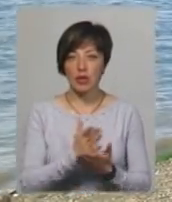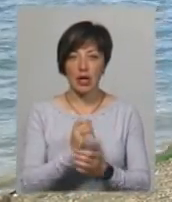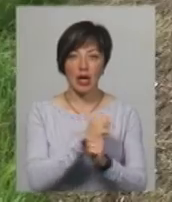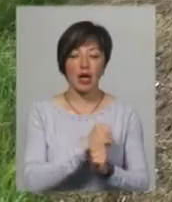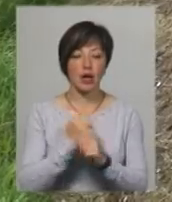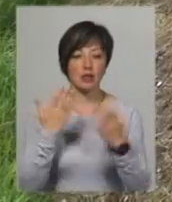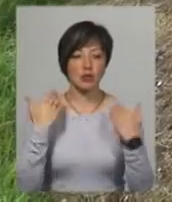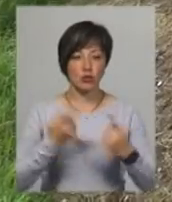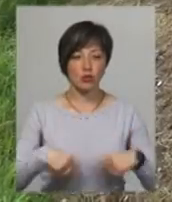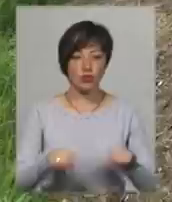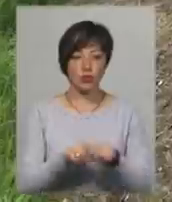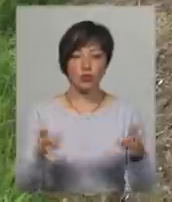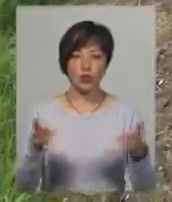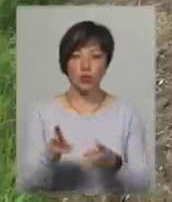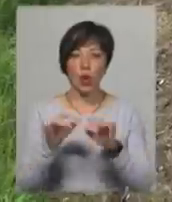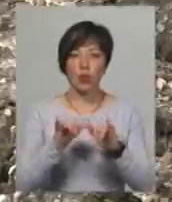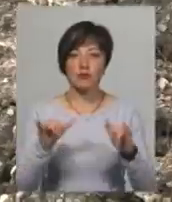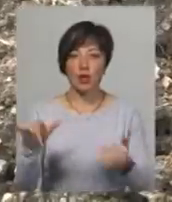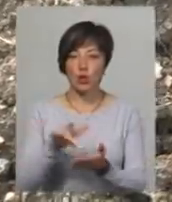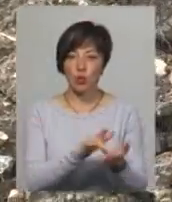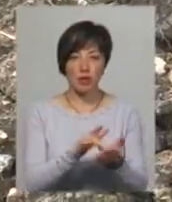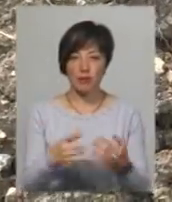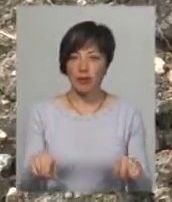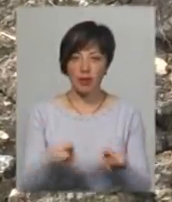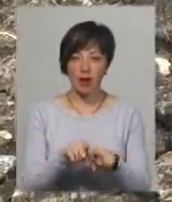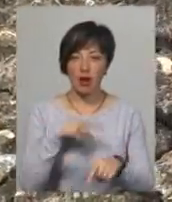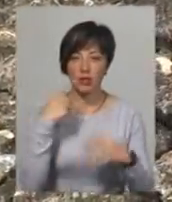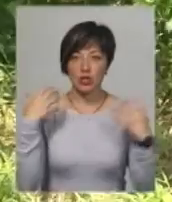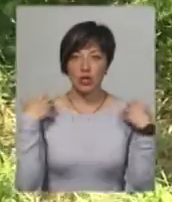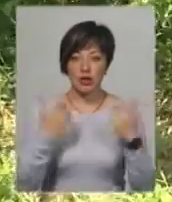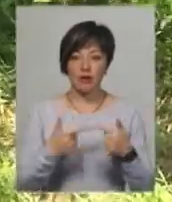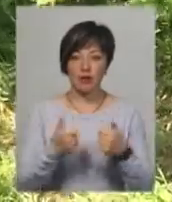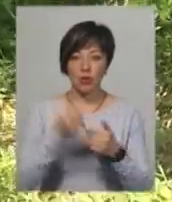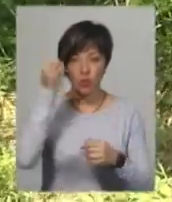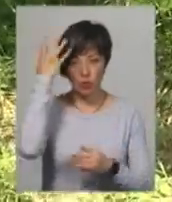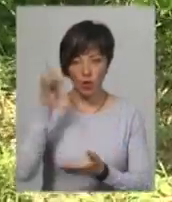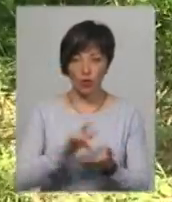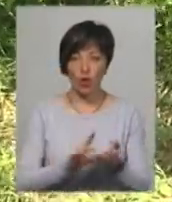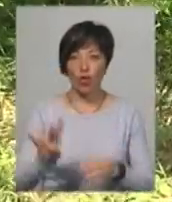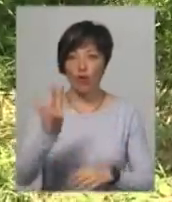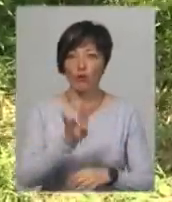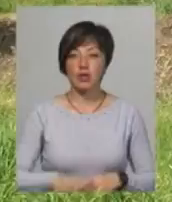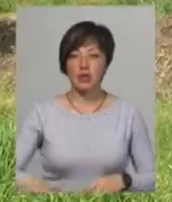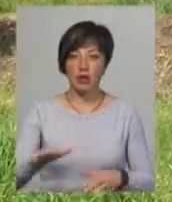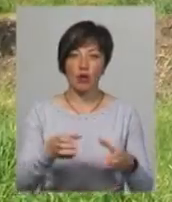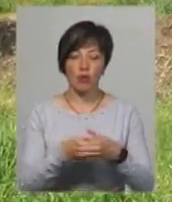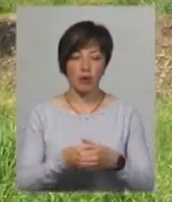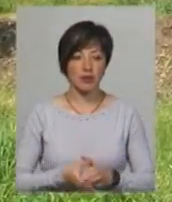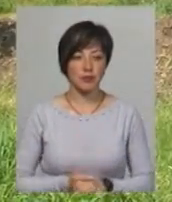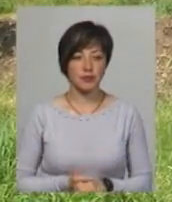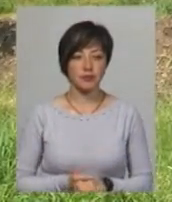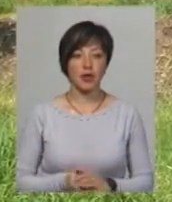рекреаційною зоною, де потрібно розвивати туризм. Та не так, каже начальник відділу культури і туризму Новоушицької об'єднаної тергромади Вадим